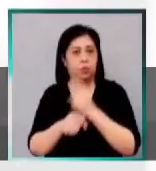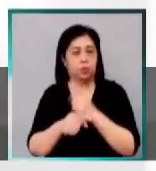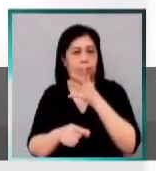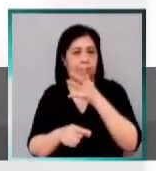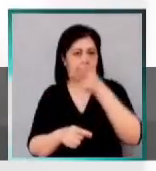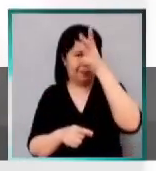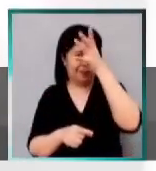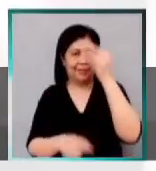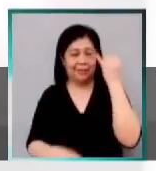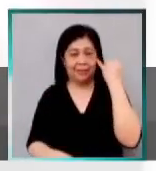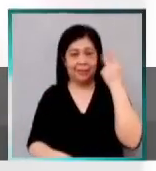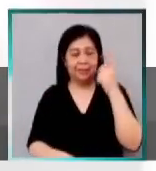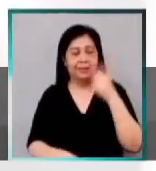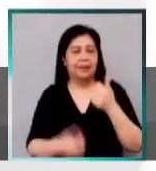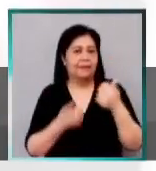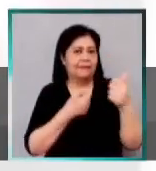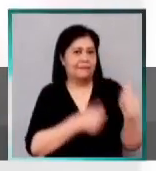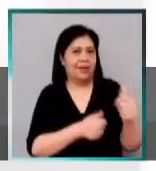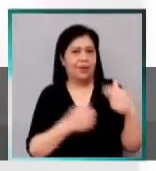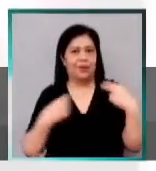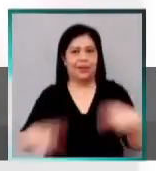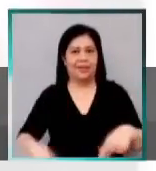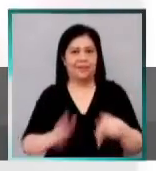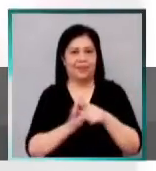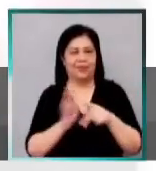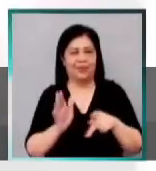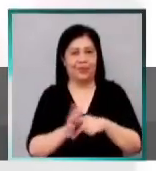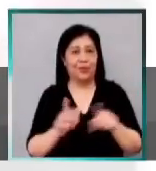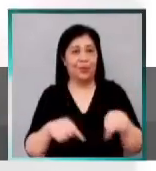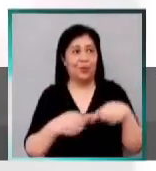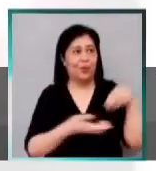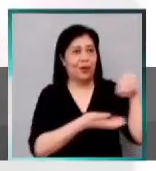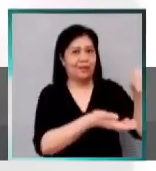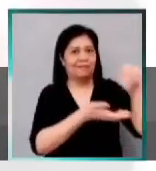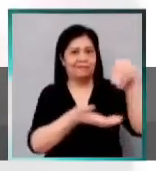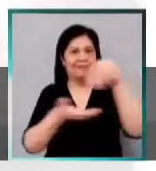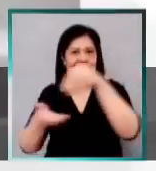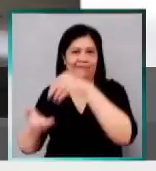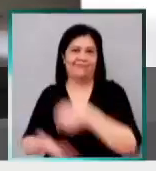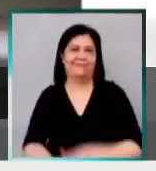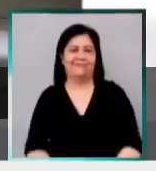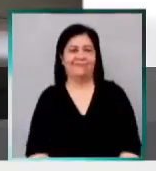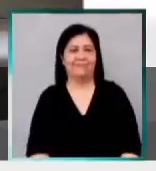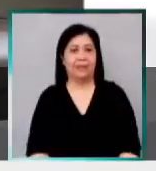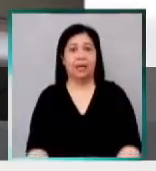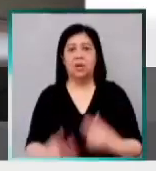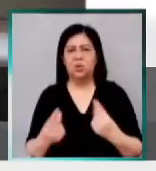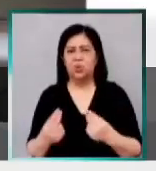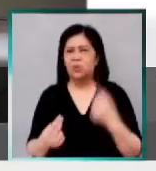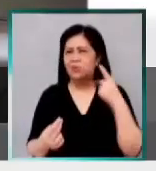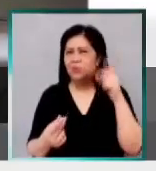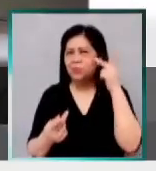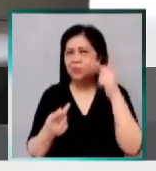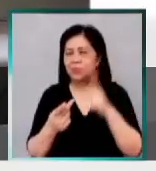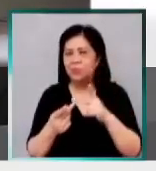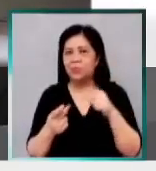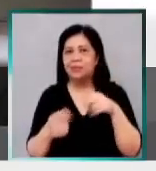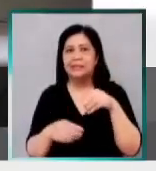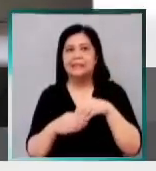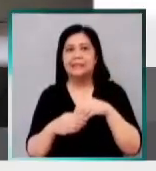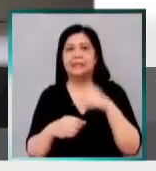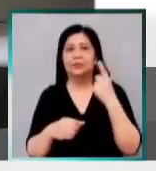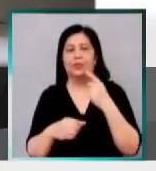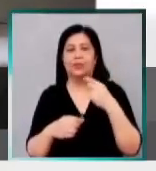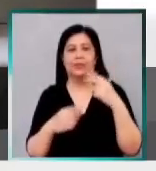na nasusunod nila ang health protocols habang nag-aabot ng pagkain. Ginawa lang din daw nila ito sa loob ng kanilang village at